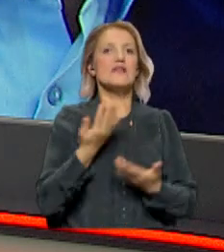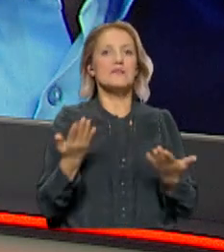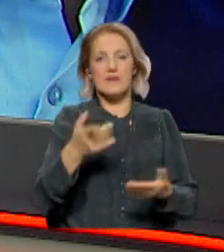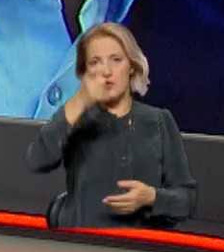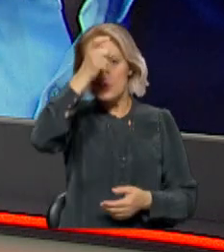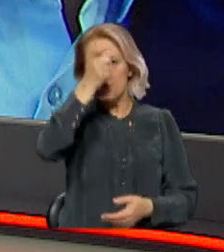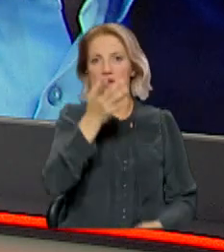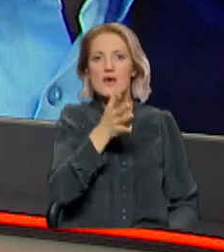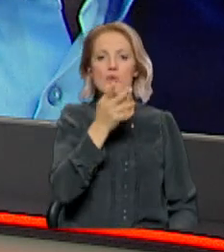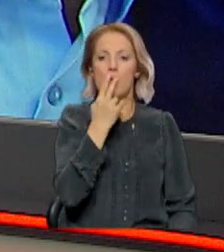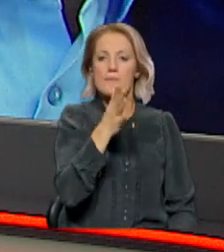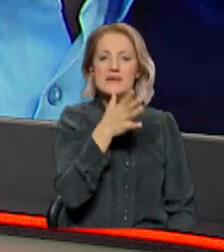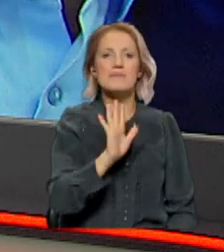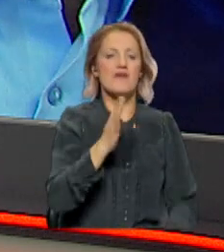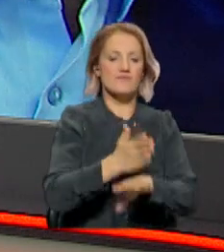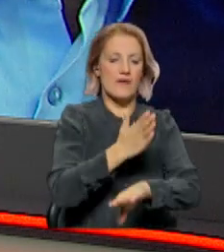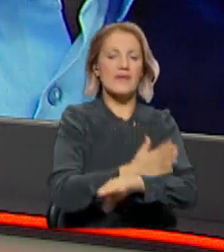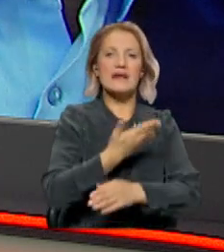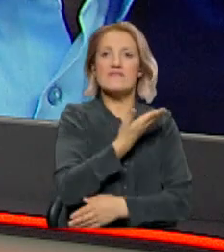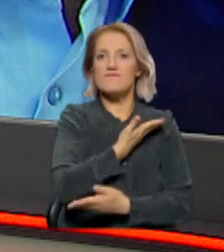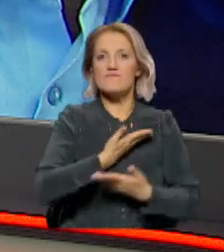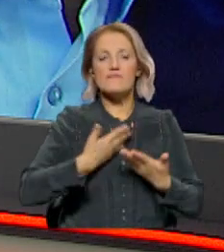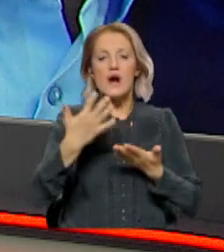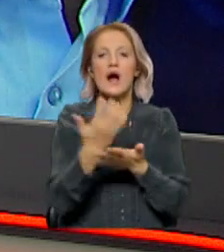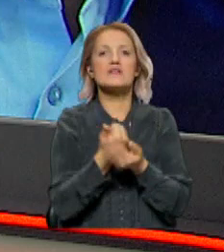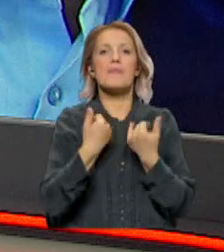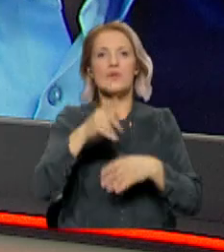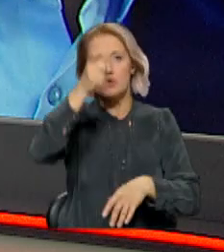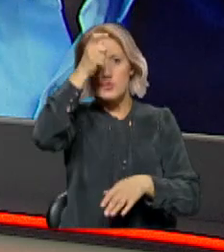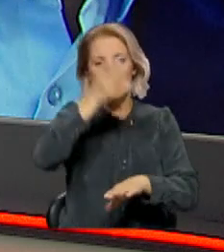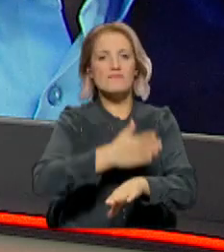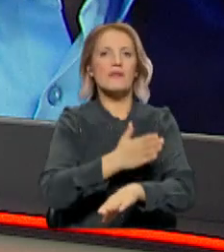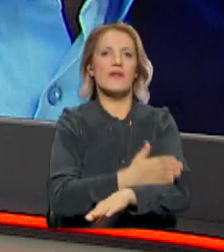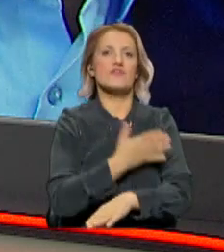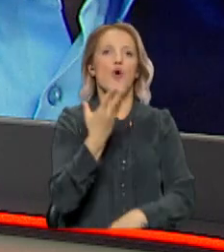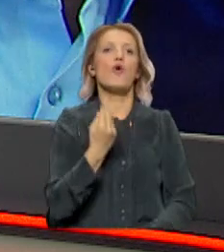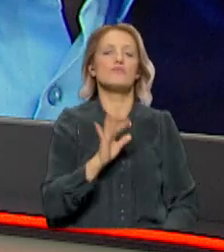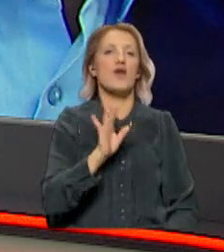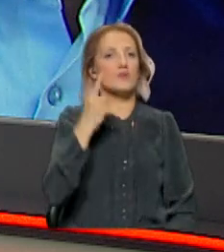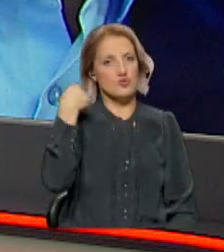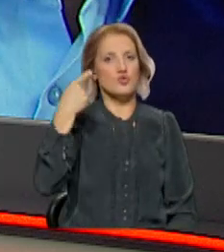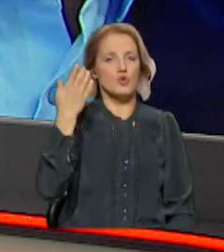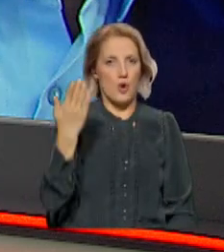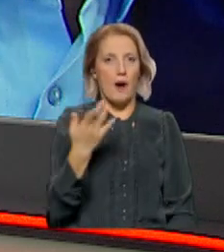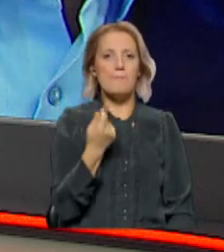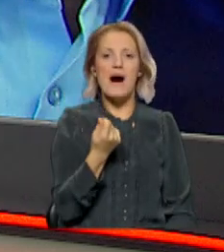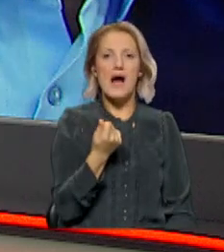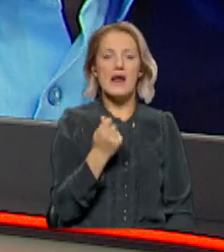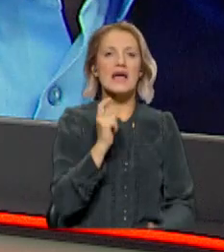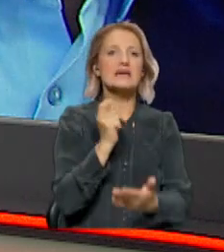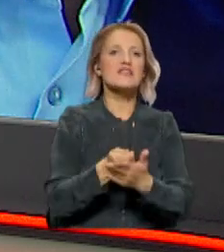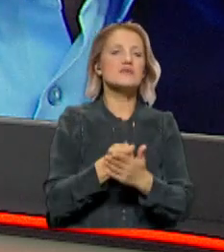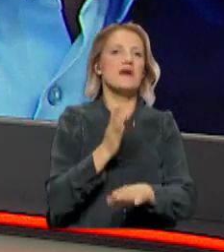Türkçe bilmeden ve vatan sevgisi kazandırılmadan Türk vatandaşı olunamayacağını düşünüyor o da. Yani parayla,